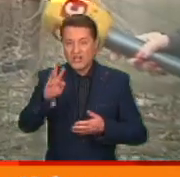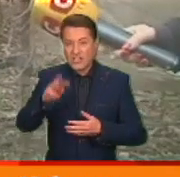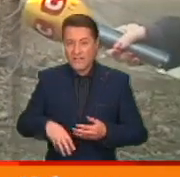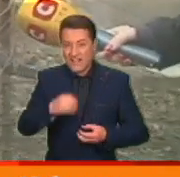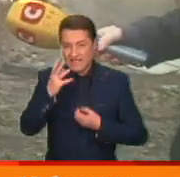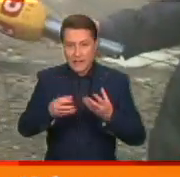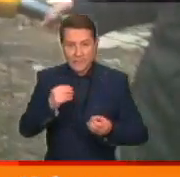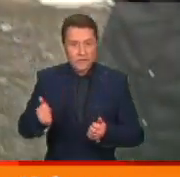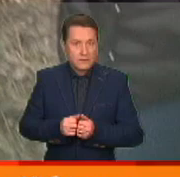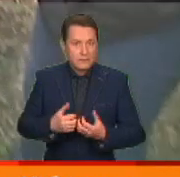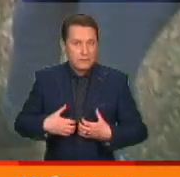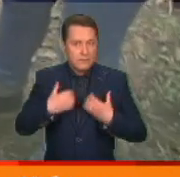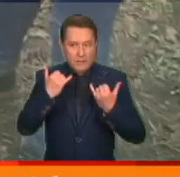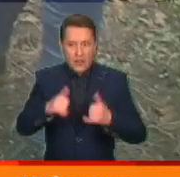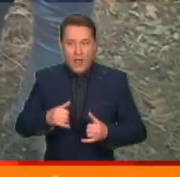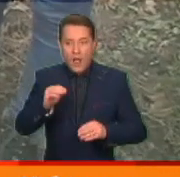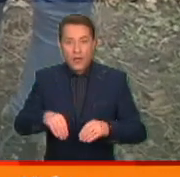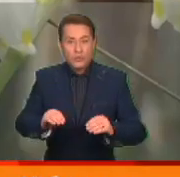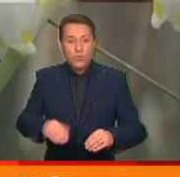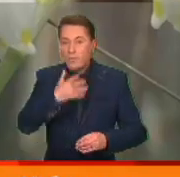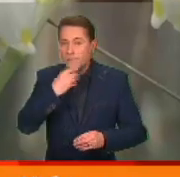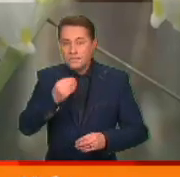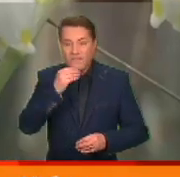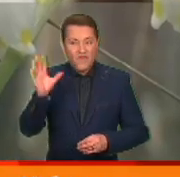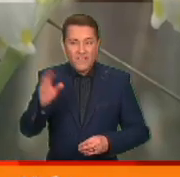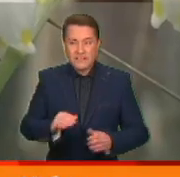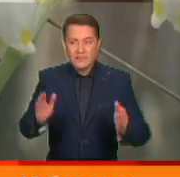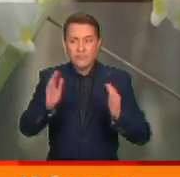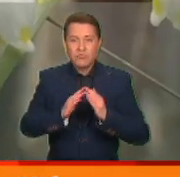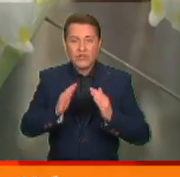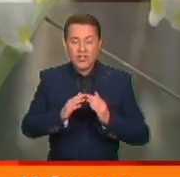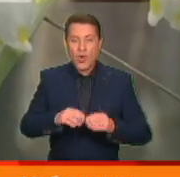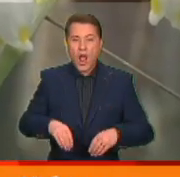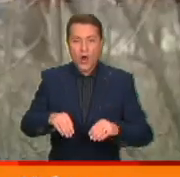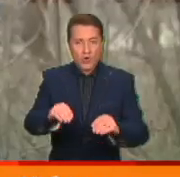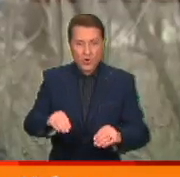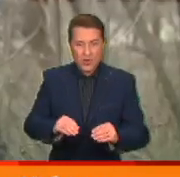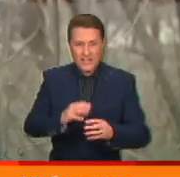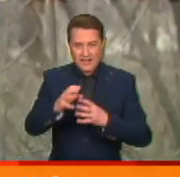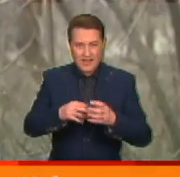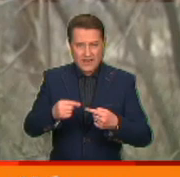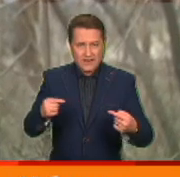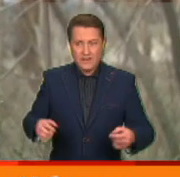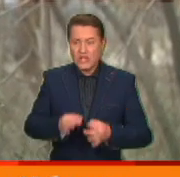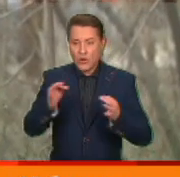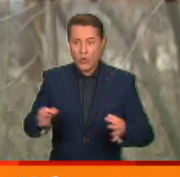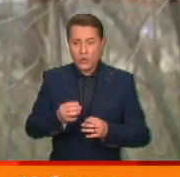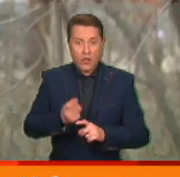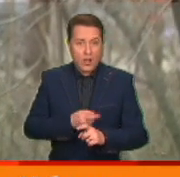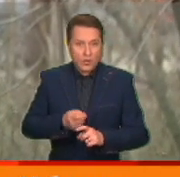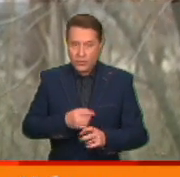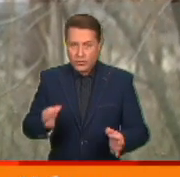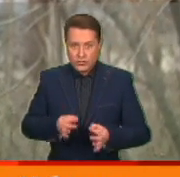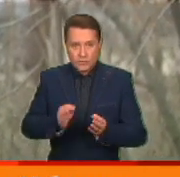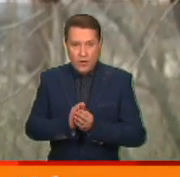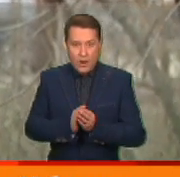жінки просто ошелешила. Кажуть, її клумби тішать красою весь будинок, а городини тут ніколи не росло. Що тут, чи мішок картоплю виріш, чи ще